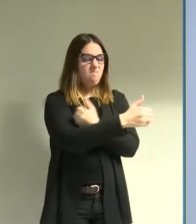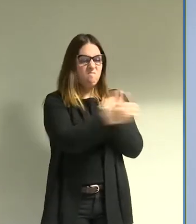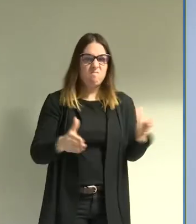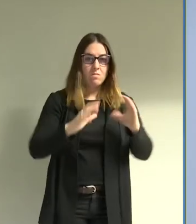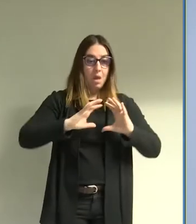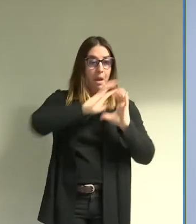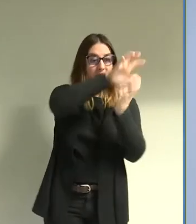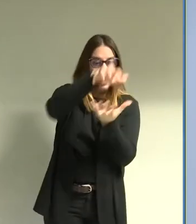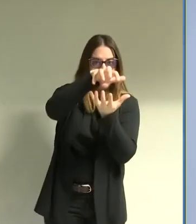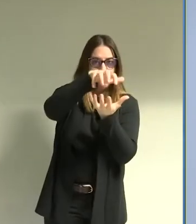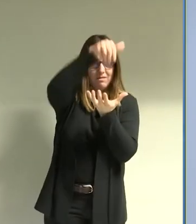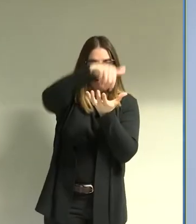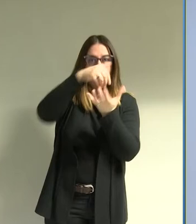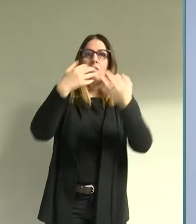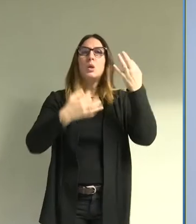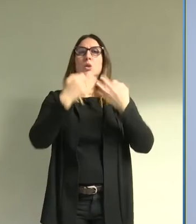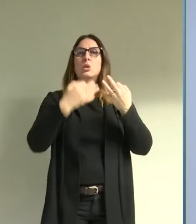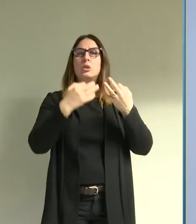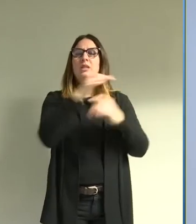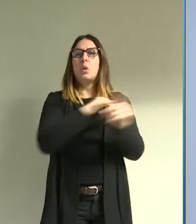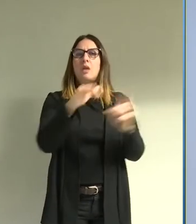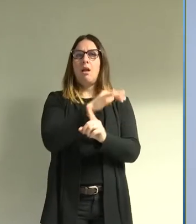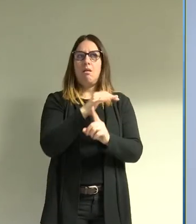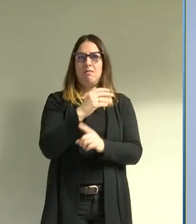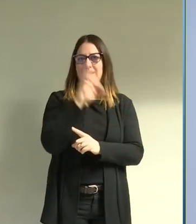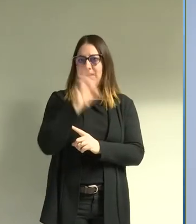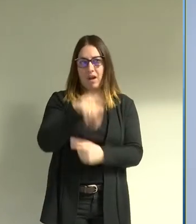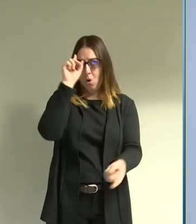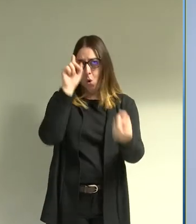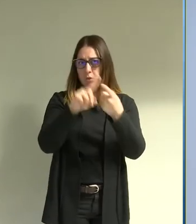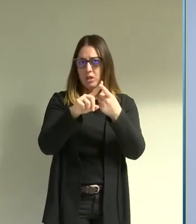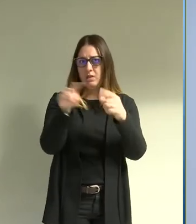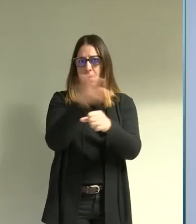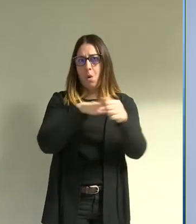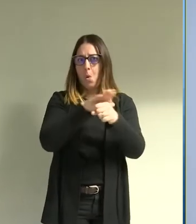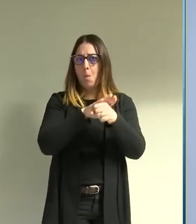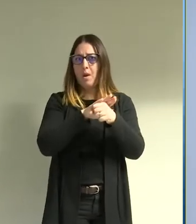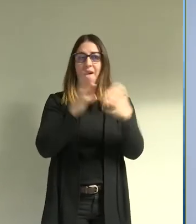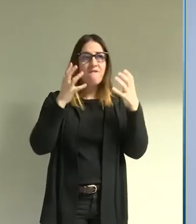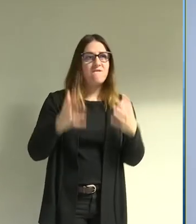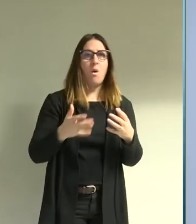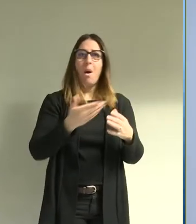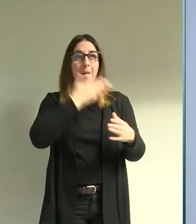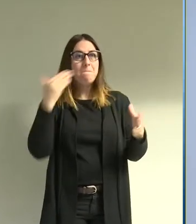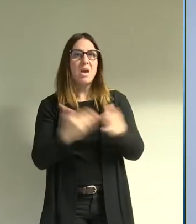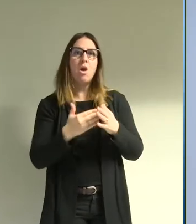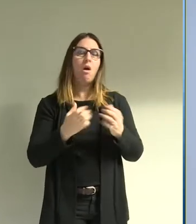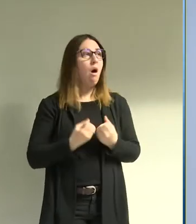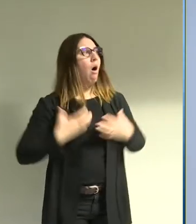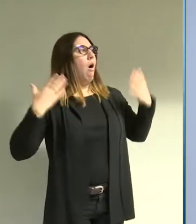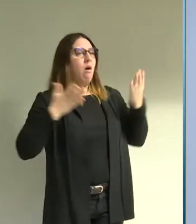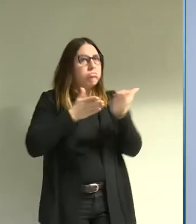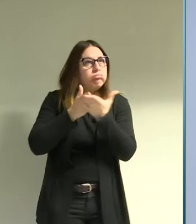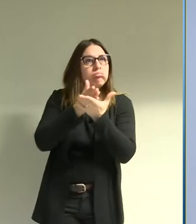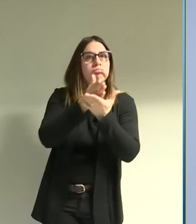la plate est encastré dans la justice sociale ça c'est tout l'enjeu de cette redéfinition d'une prospérité qui ne